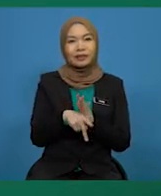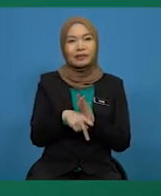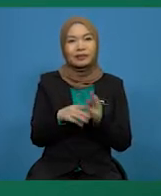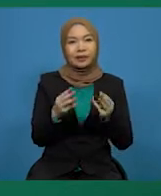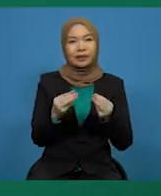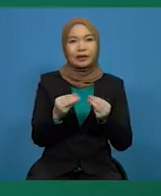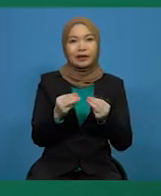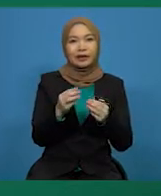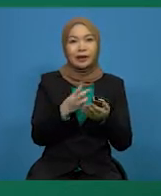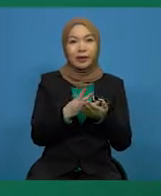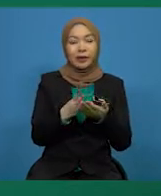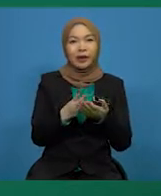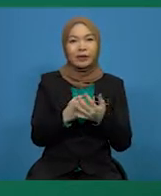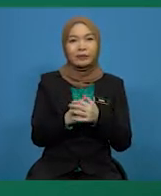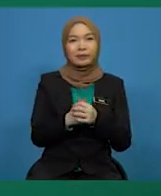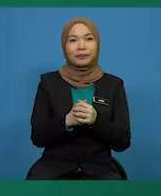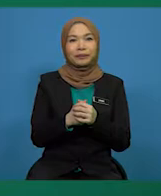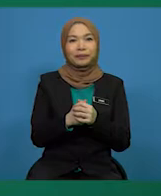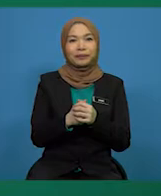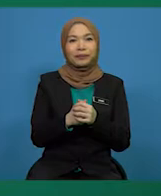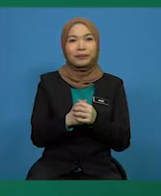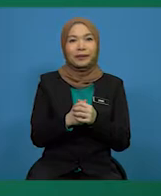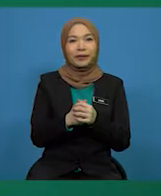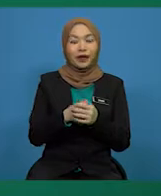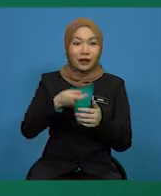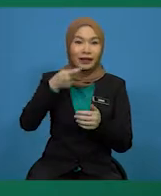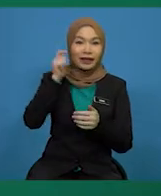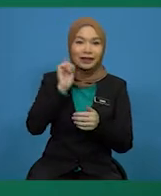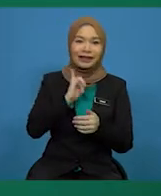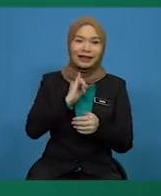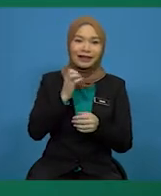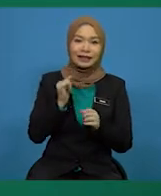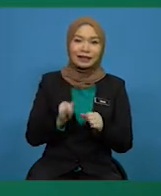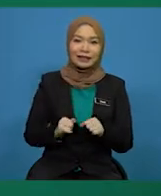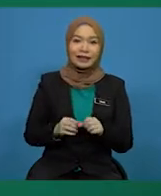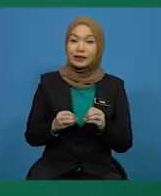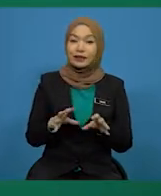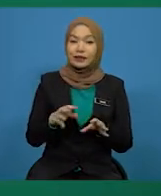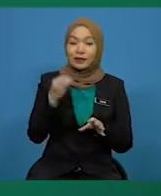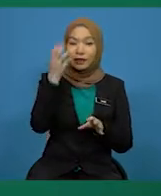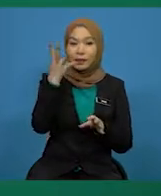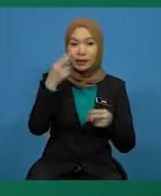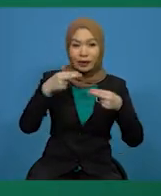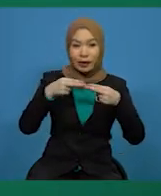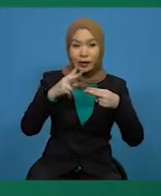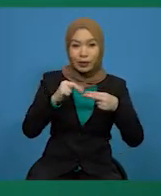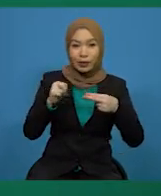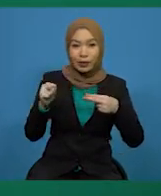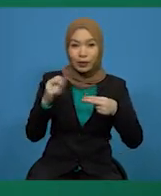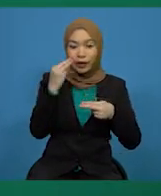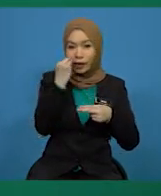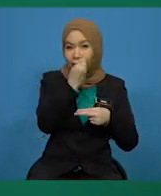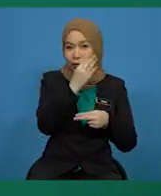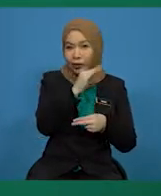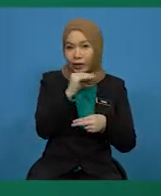sebanyak CD. Sebentar tadi, saya telah menjelaskan hubungan antara kadar bunga dengan